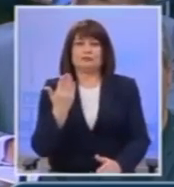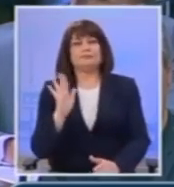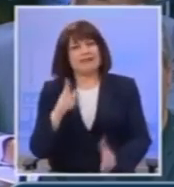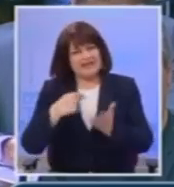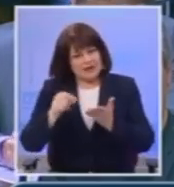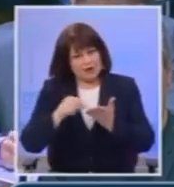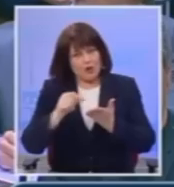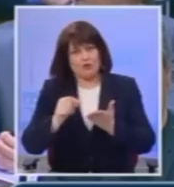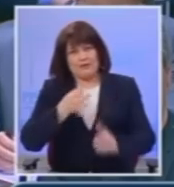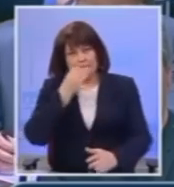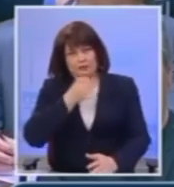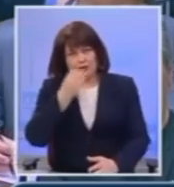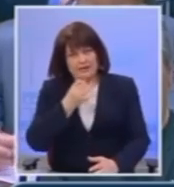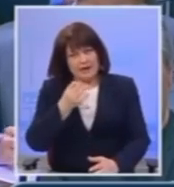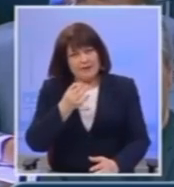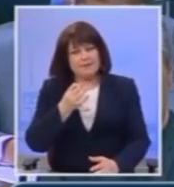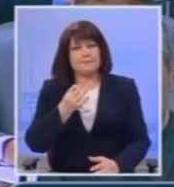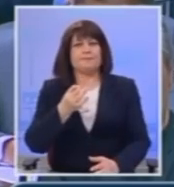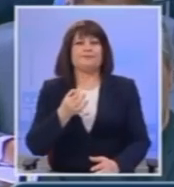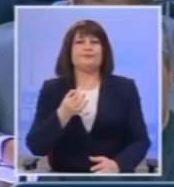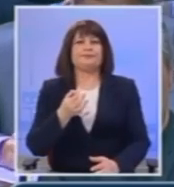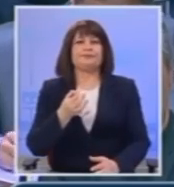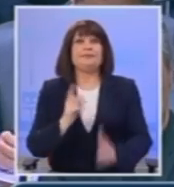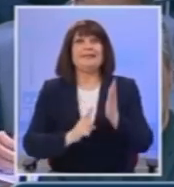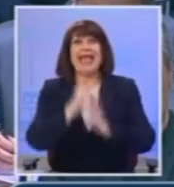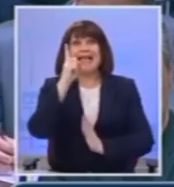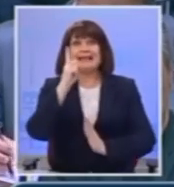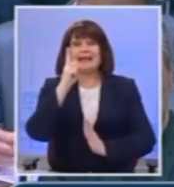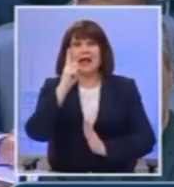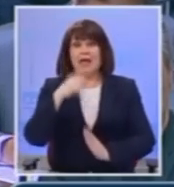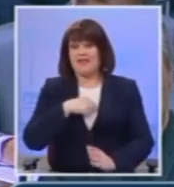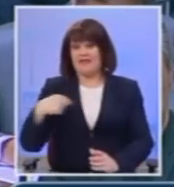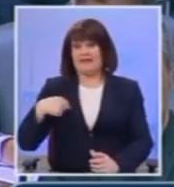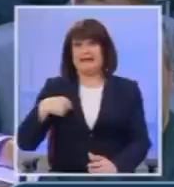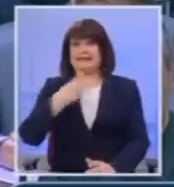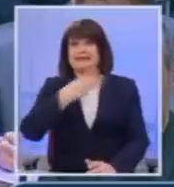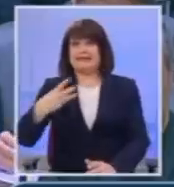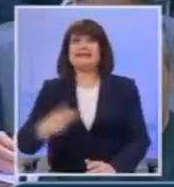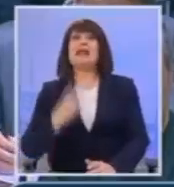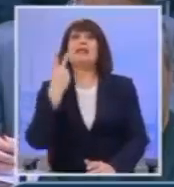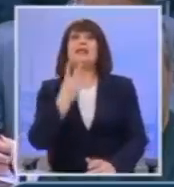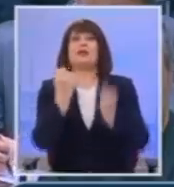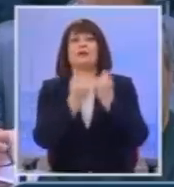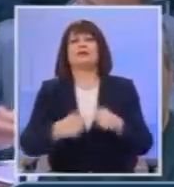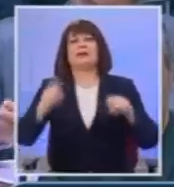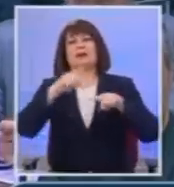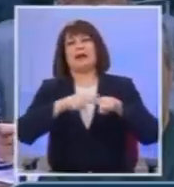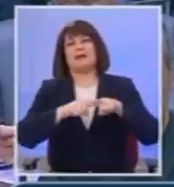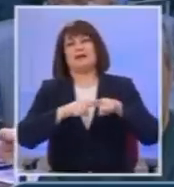την παρέμβασή μας, γιατί στα χαρτιά λέμε άλλα πράγματα. Είναι 11 στελέχη του ΣΥΡΙΖΑ και 2 στελέχη των ΑΝΕΛ.